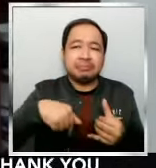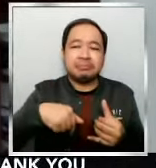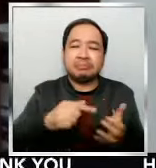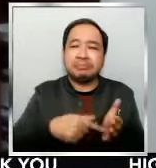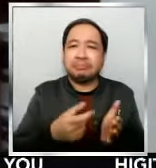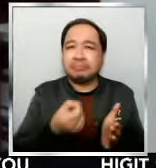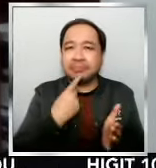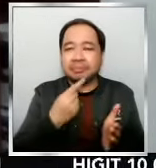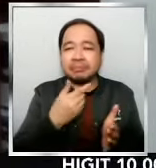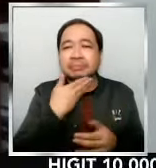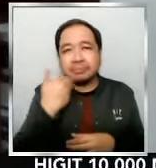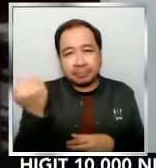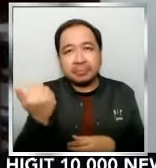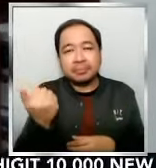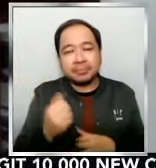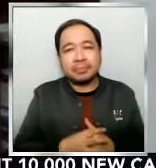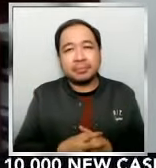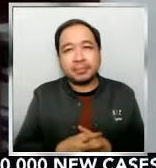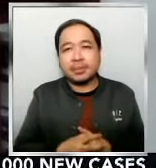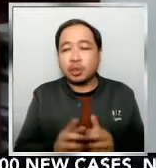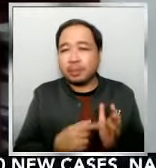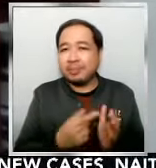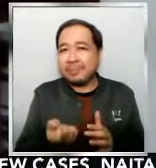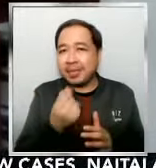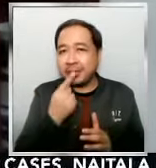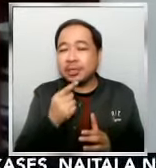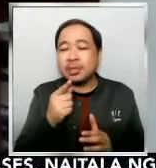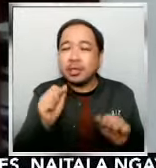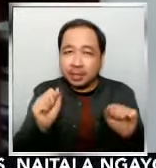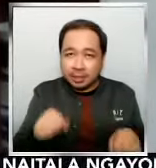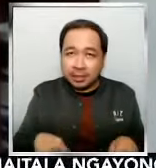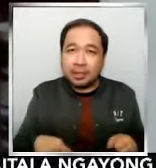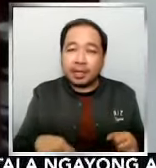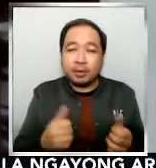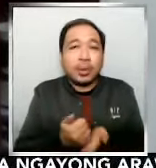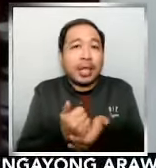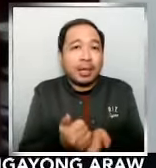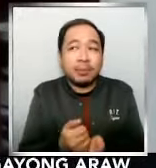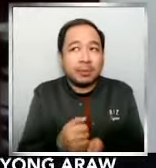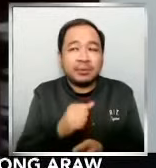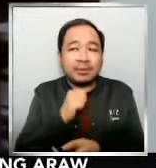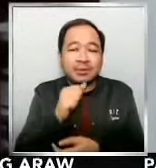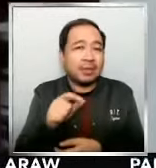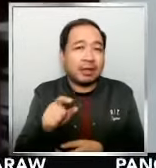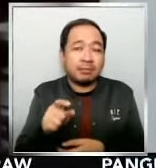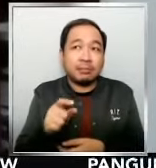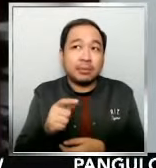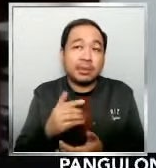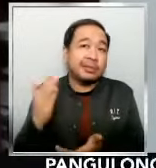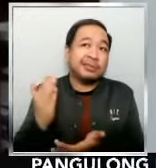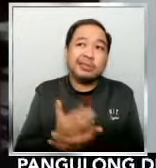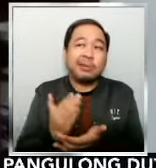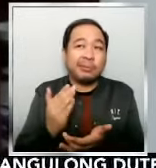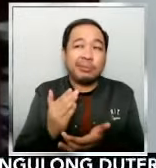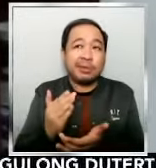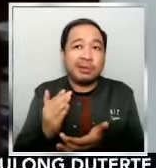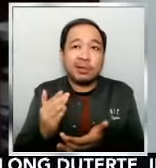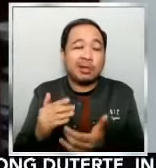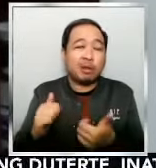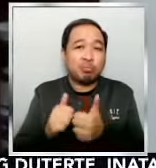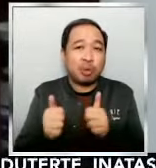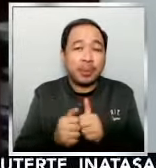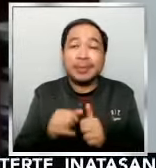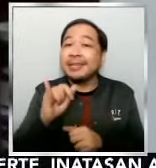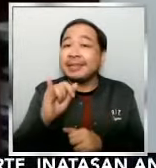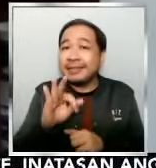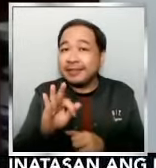drugs, medicines that will help the poor. Hindi natin titigilan na pagharap sa problema yan hanggang hindi